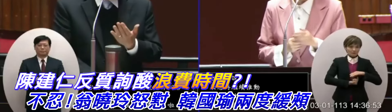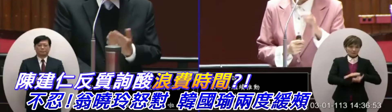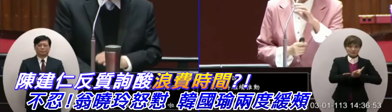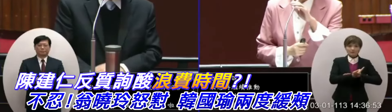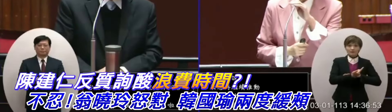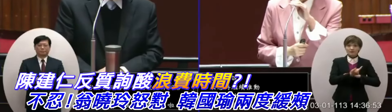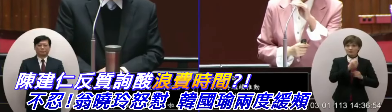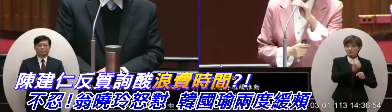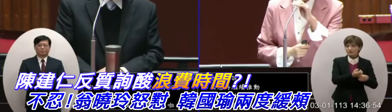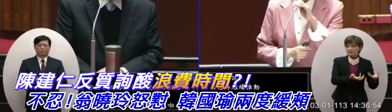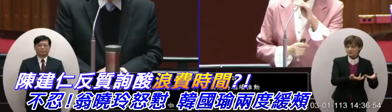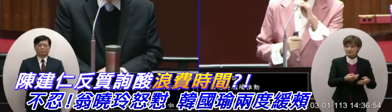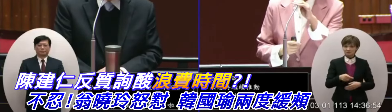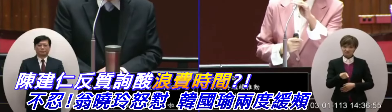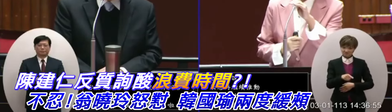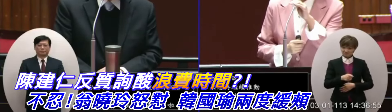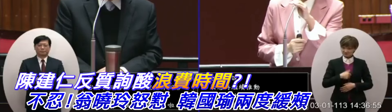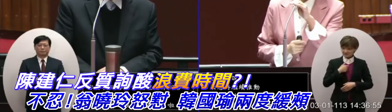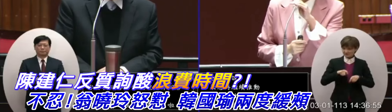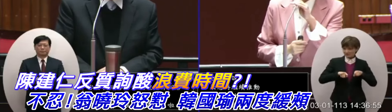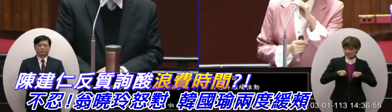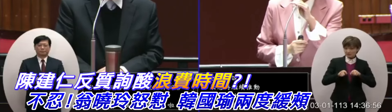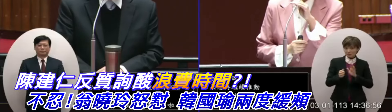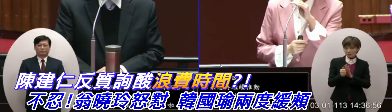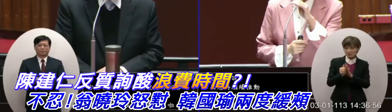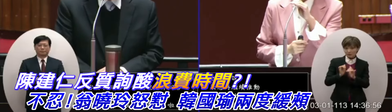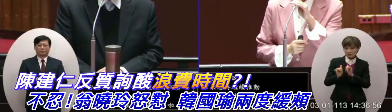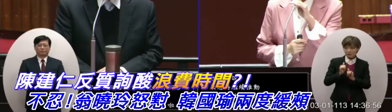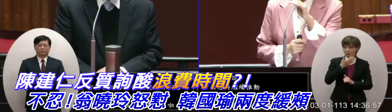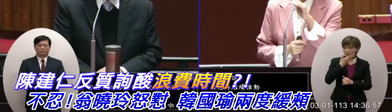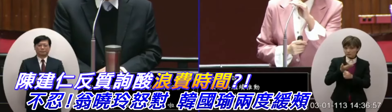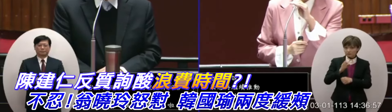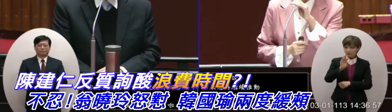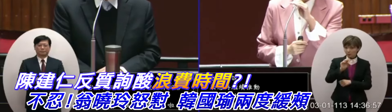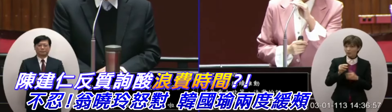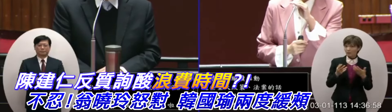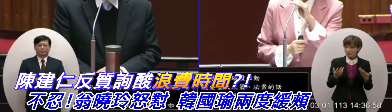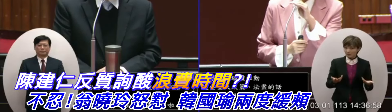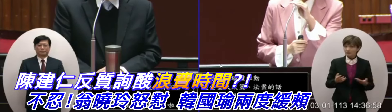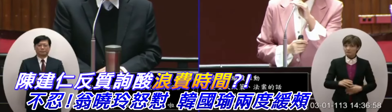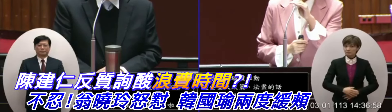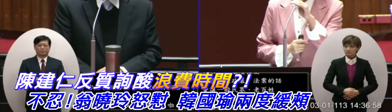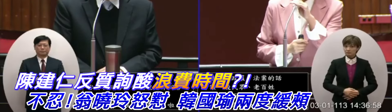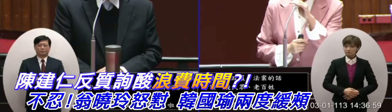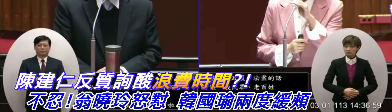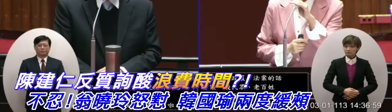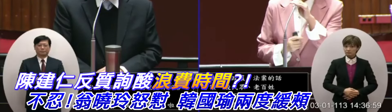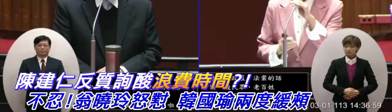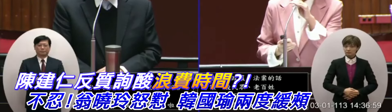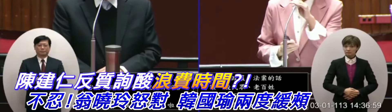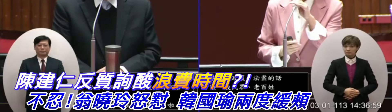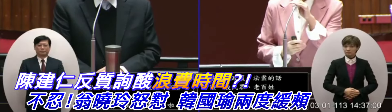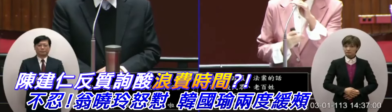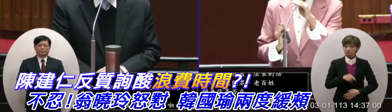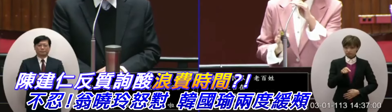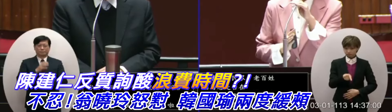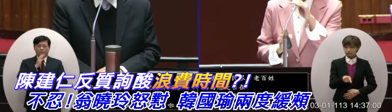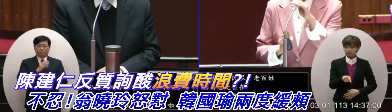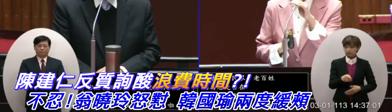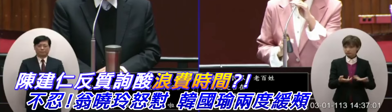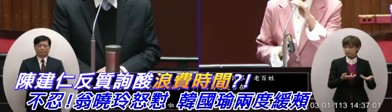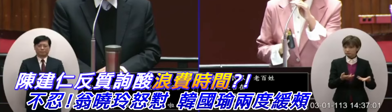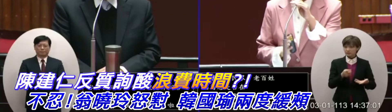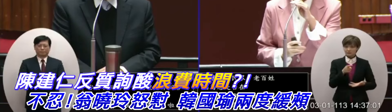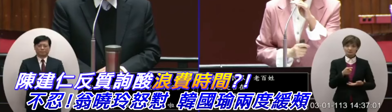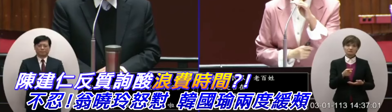福国利民的政策，对于一般社会大众而言，是真的福国利民吗？ 是。 这个部分，您没有办